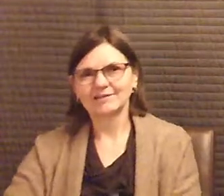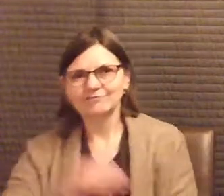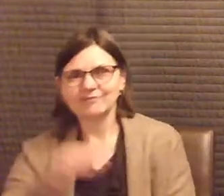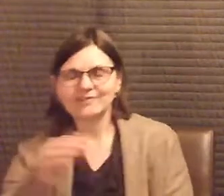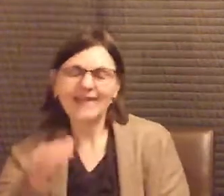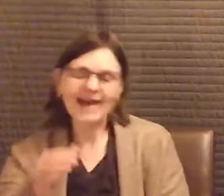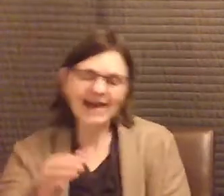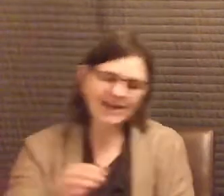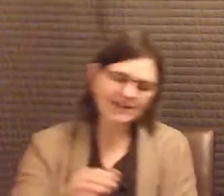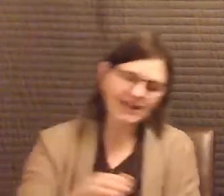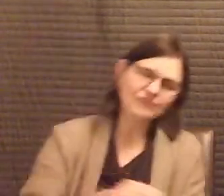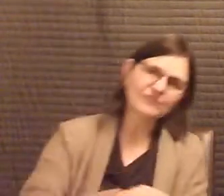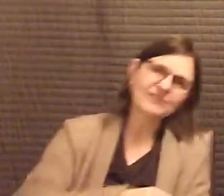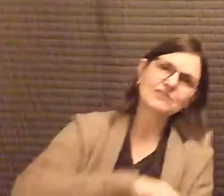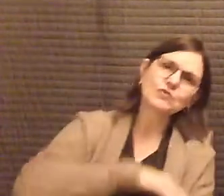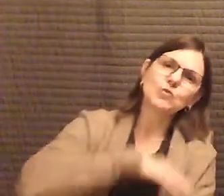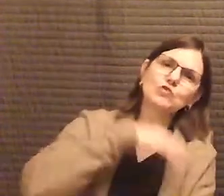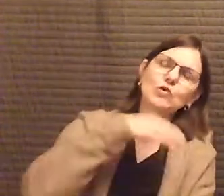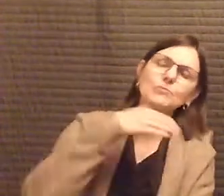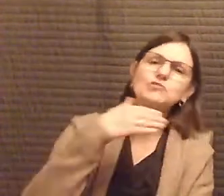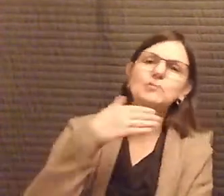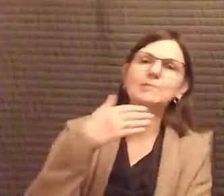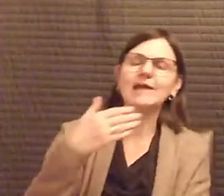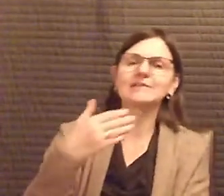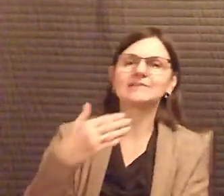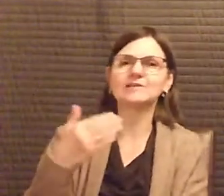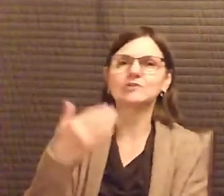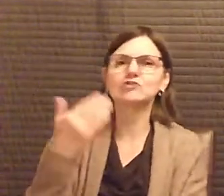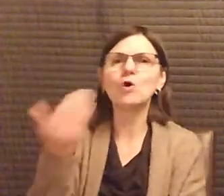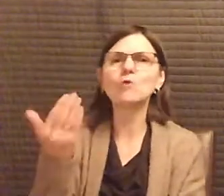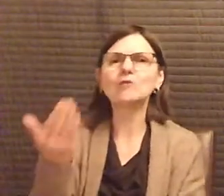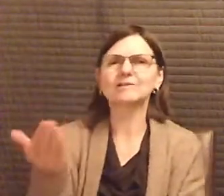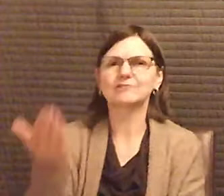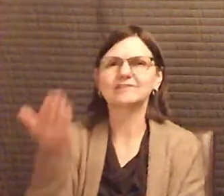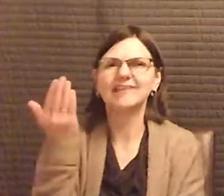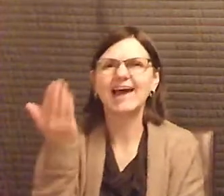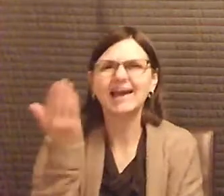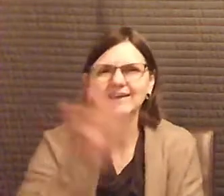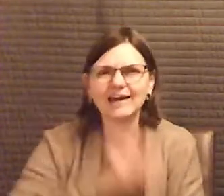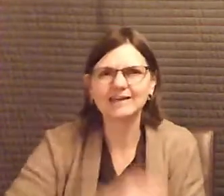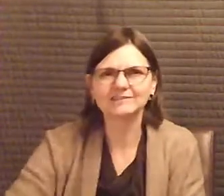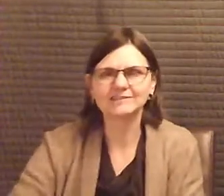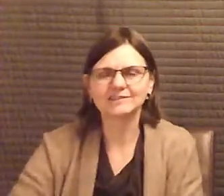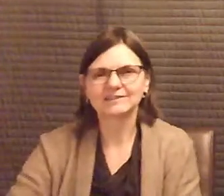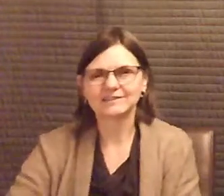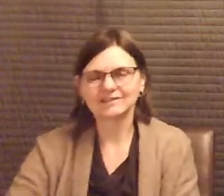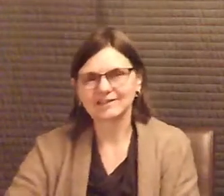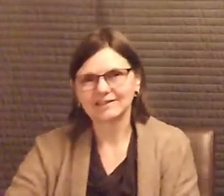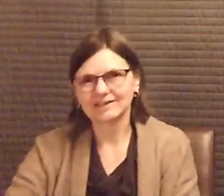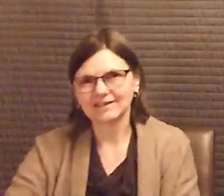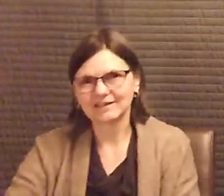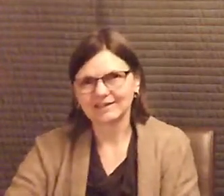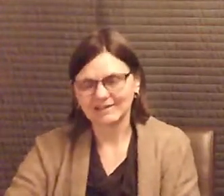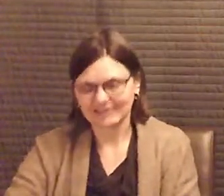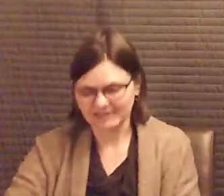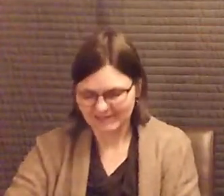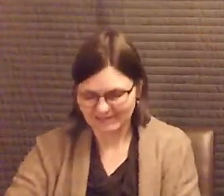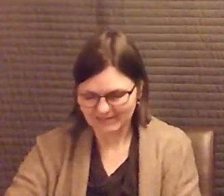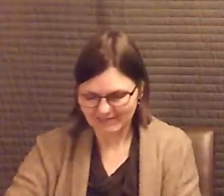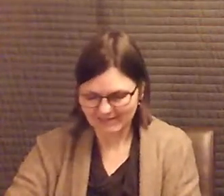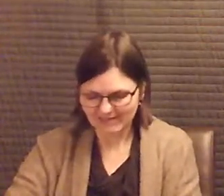hoe die van daaruit wisten ze hoe ze goed moeten prijzen in de schoonheid van zijn heiligheid die men out before